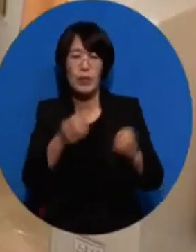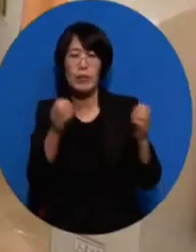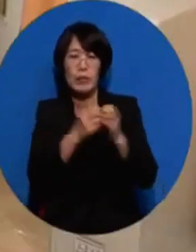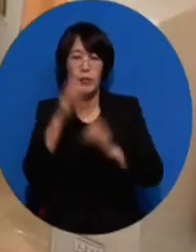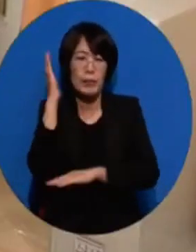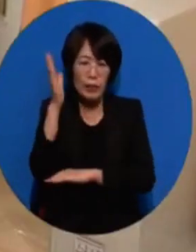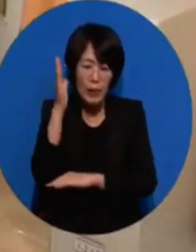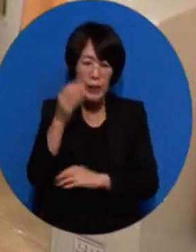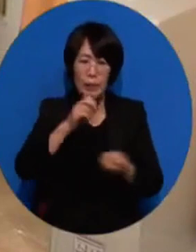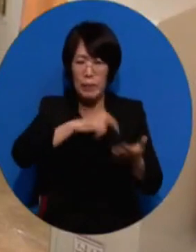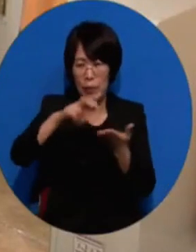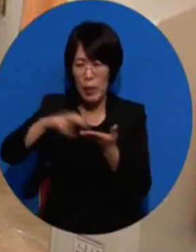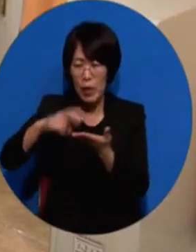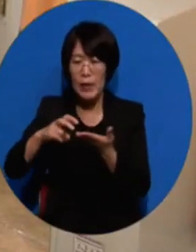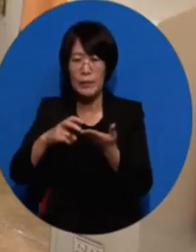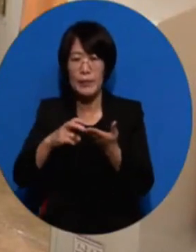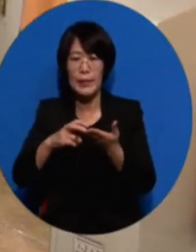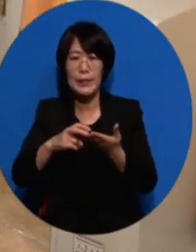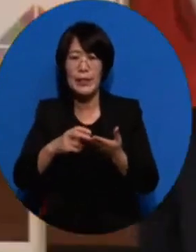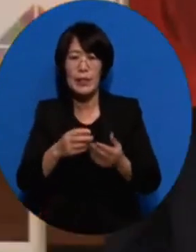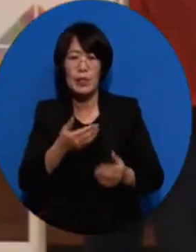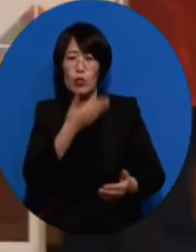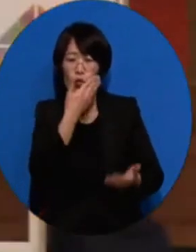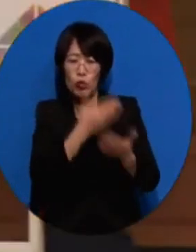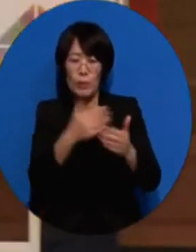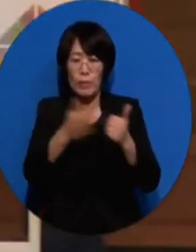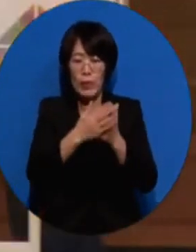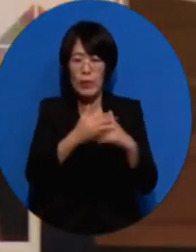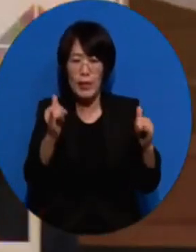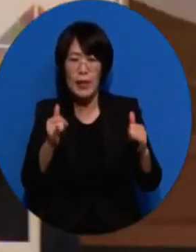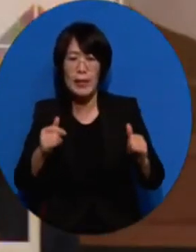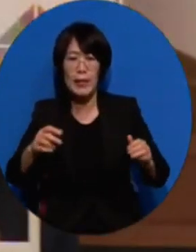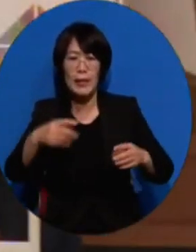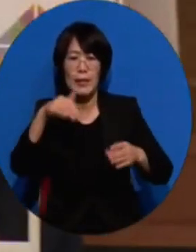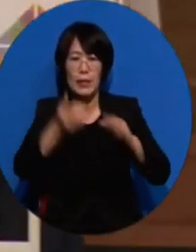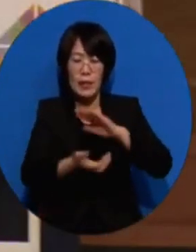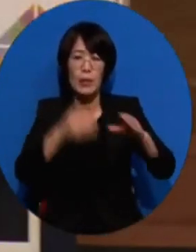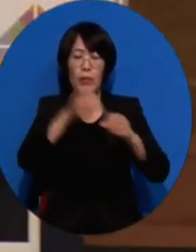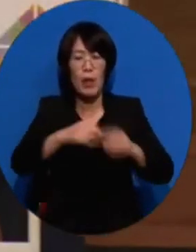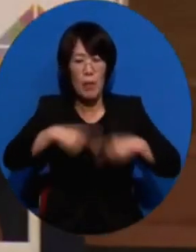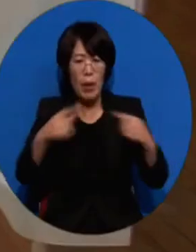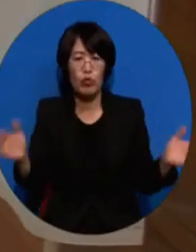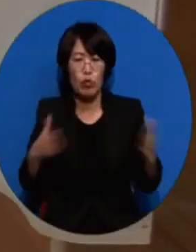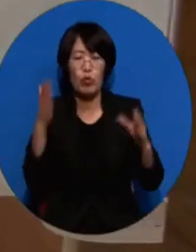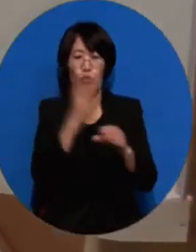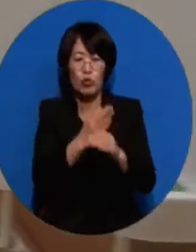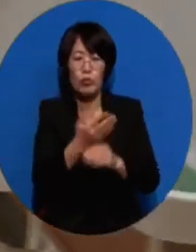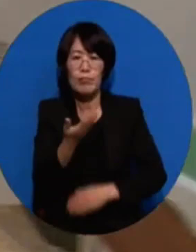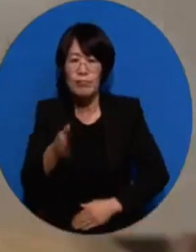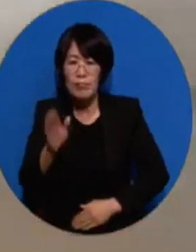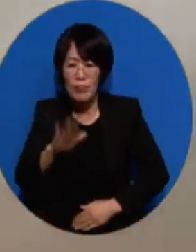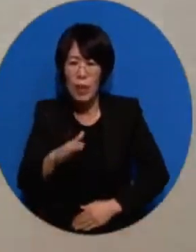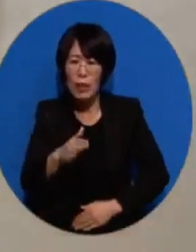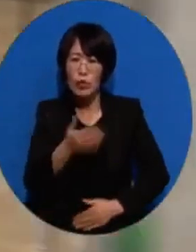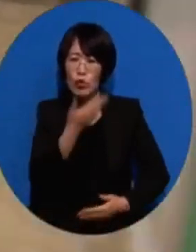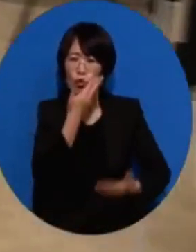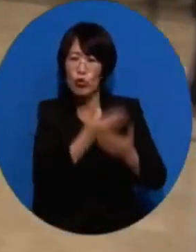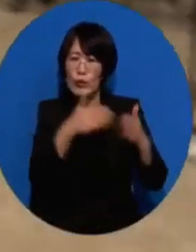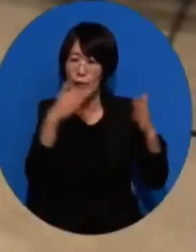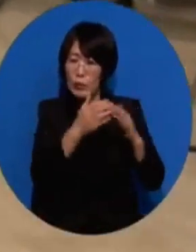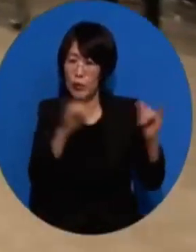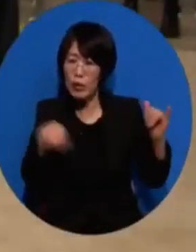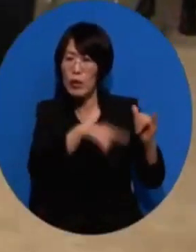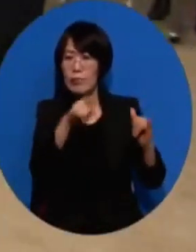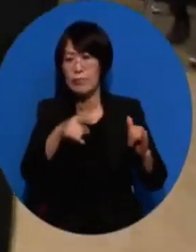음성 메시지 등을 통해서 핵심 지지층의 사전투표를 독려하고 있습니다. 그렇지만 중점 호소 대상은 당별로 약간